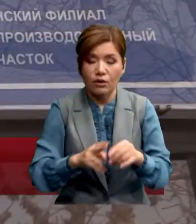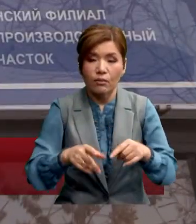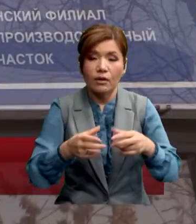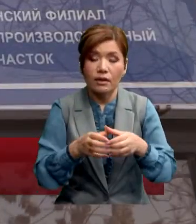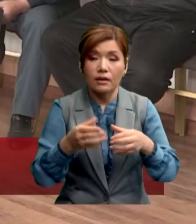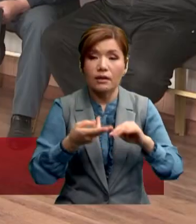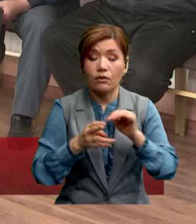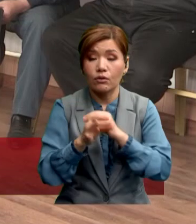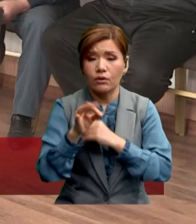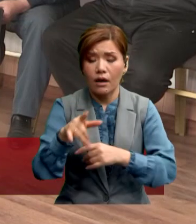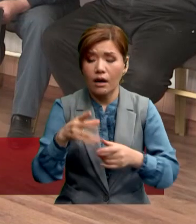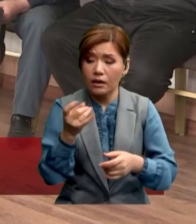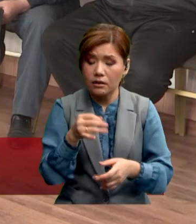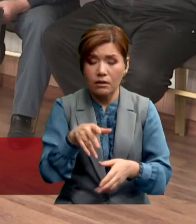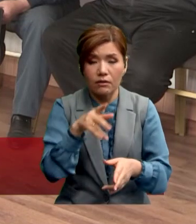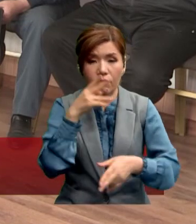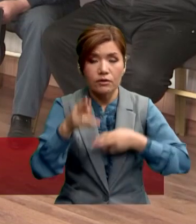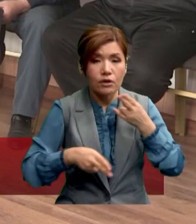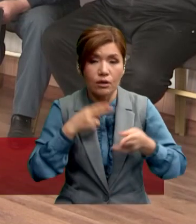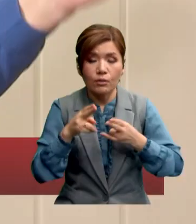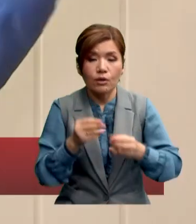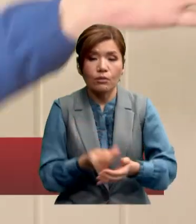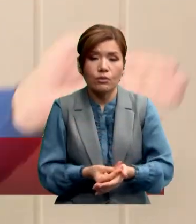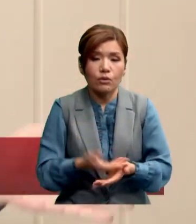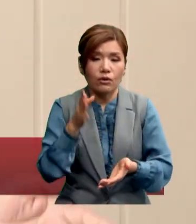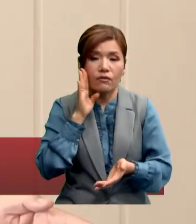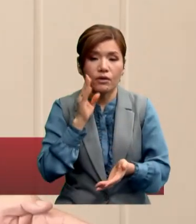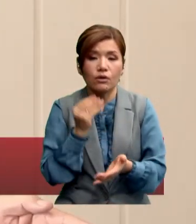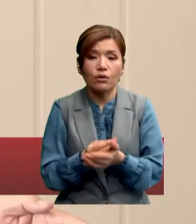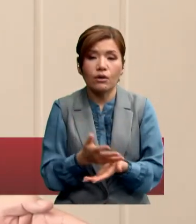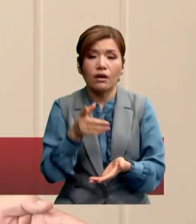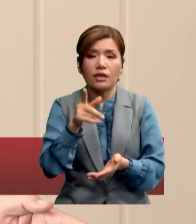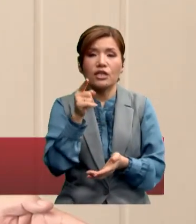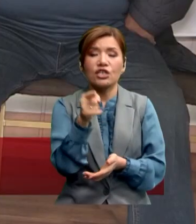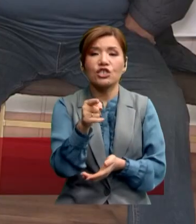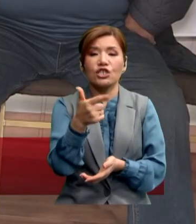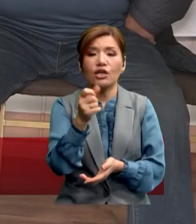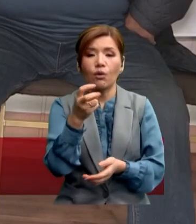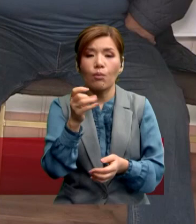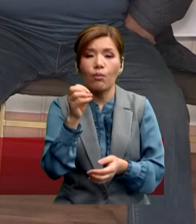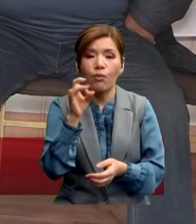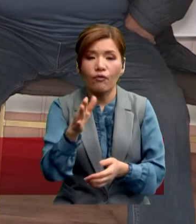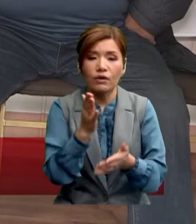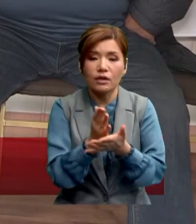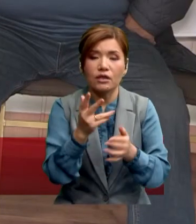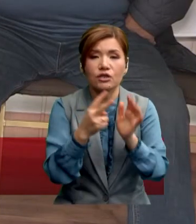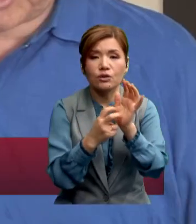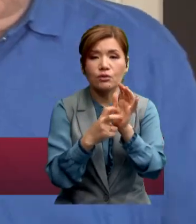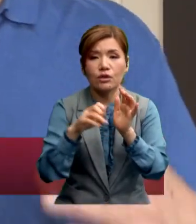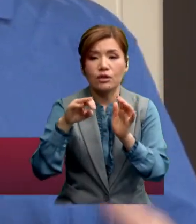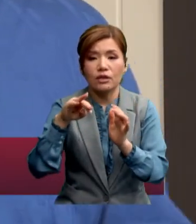аграрии возмущены ведь это приведет к значительному удорожению воды за 1000 кубов дыхание теперь будут платить по